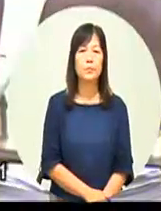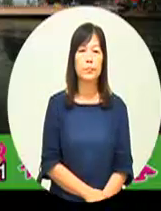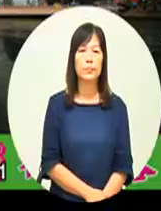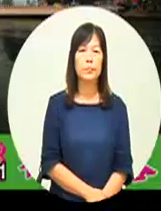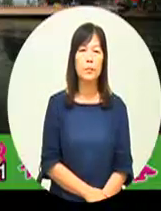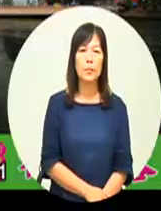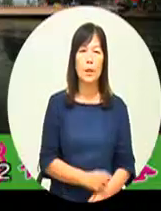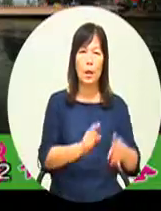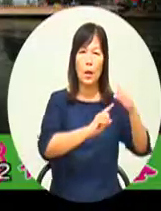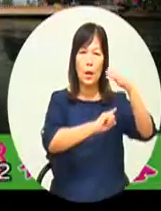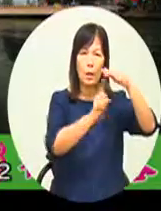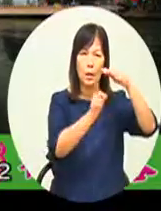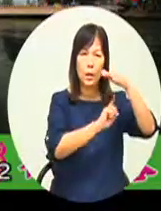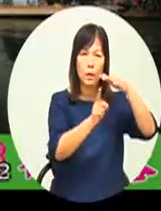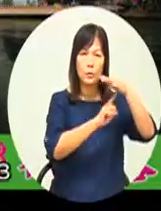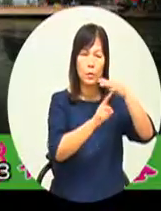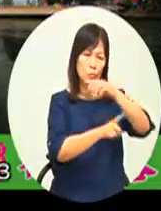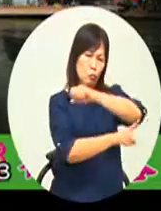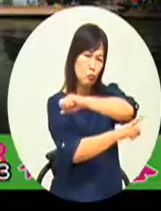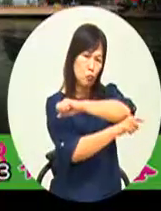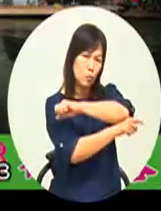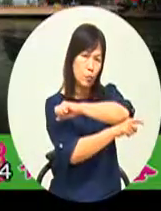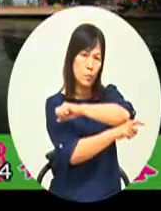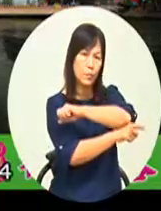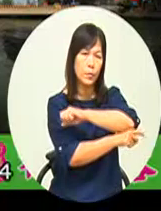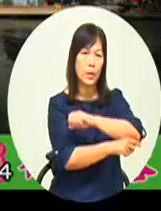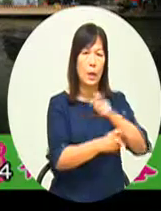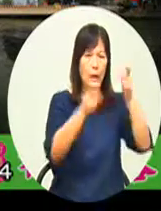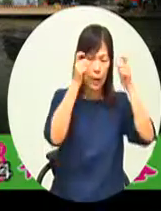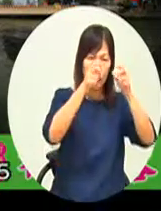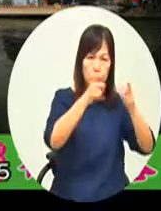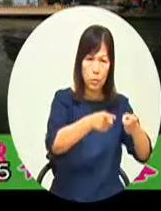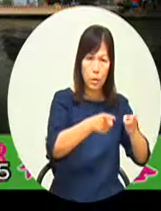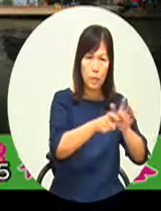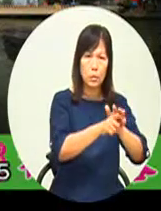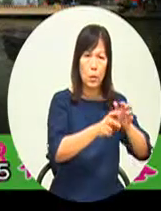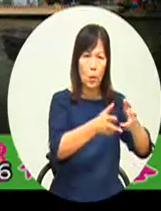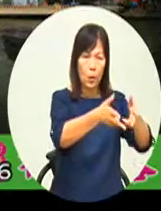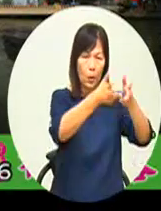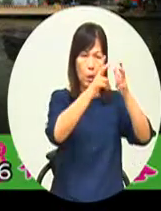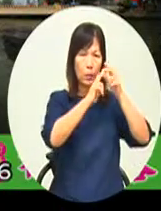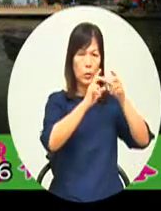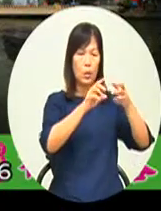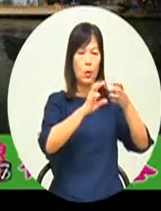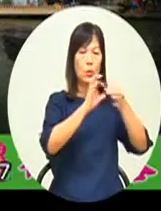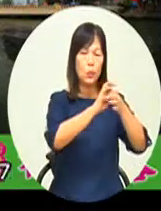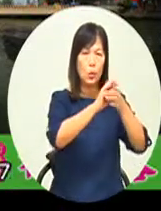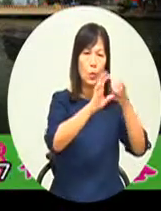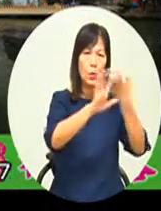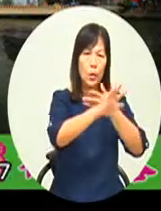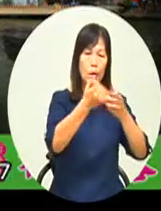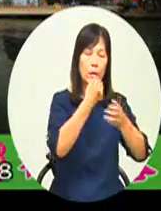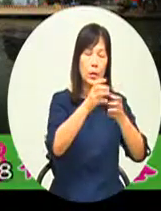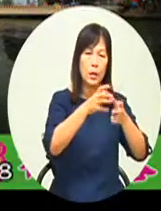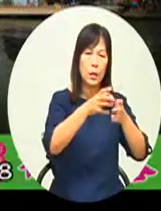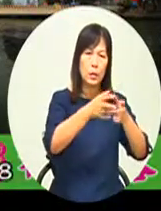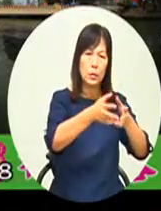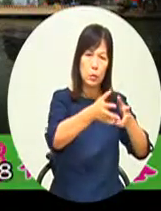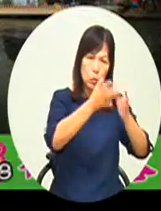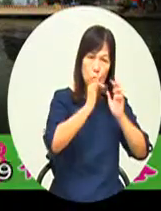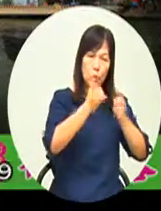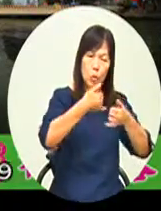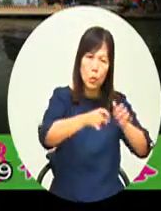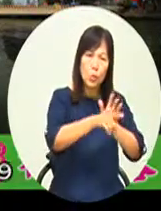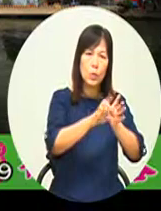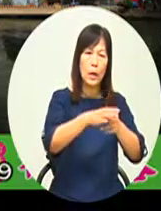高速公路末端高雄港高架连外道路在去年的十一月完工通车，